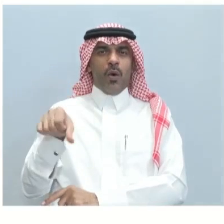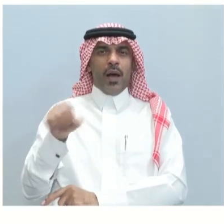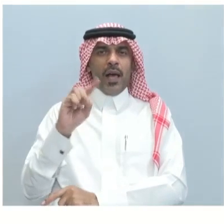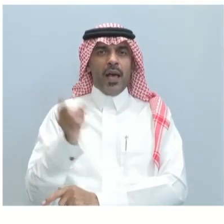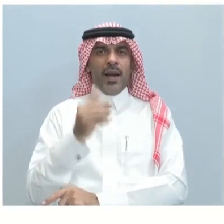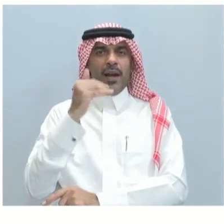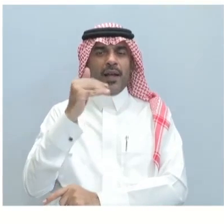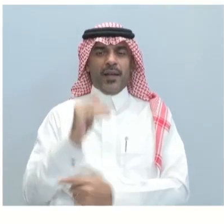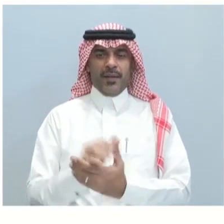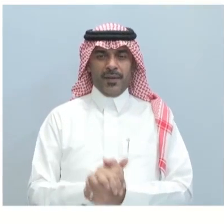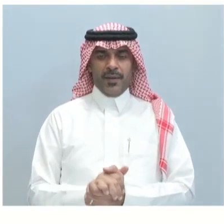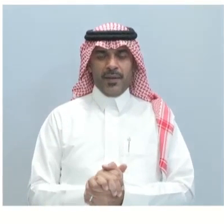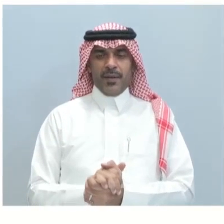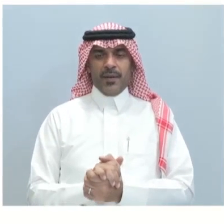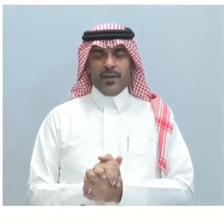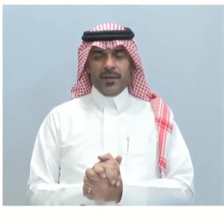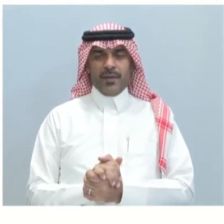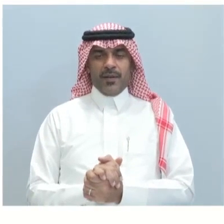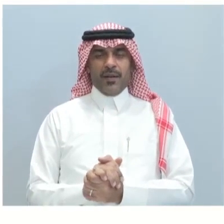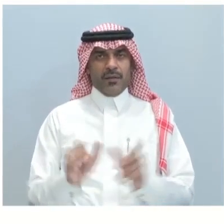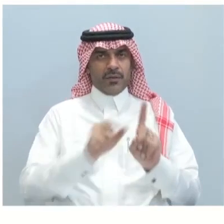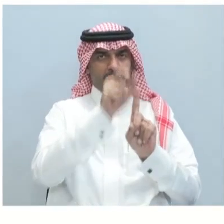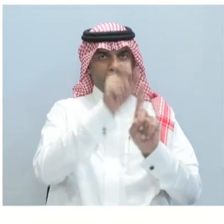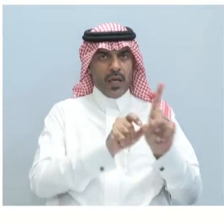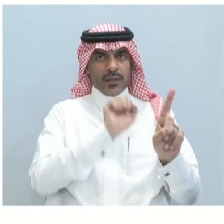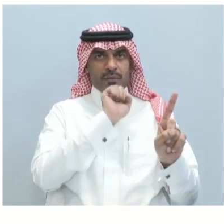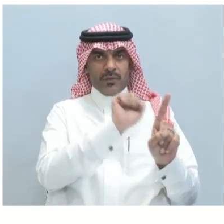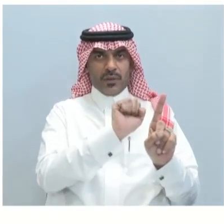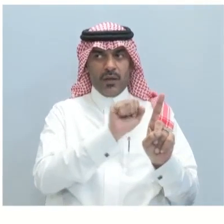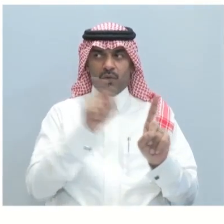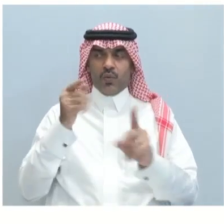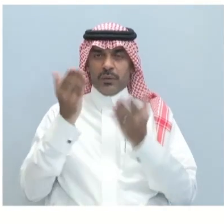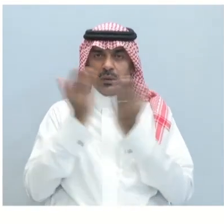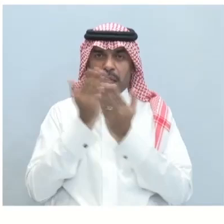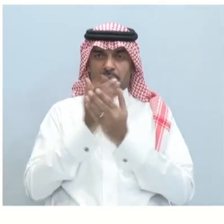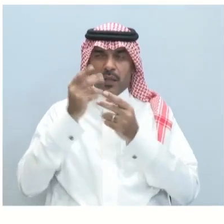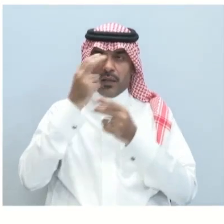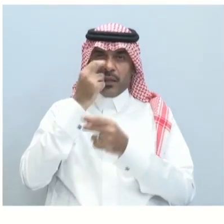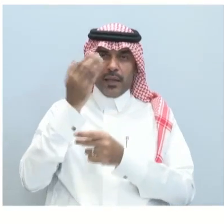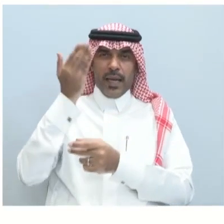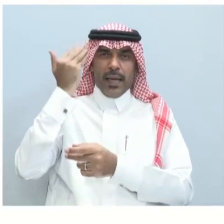اذا التاريخ والمختص بدراسه التاريخ والمؤرخ